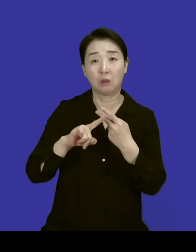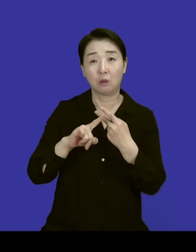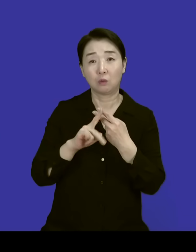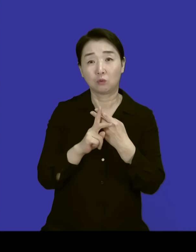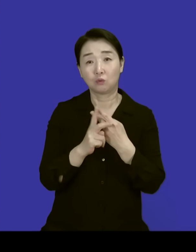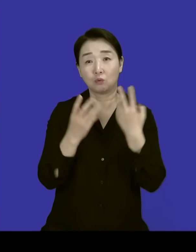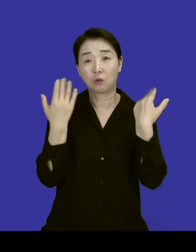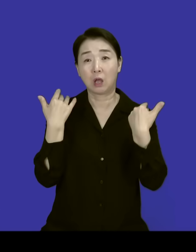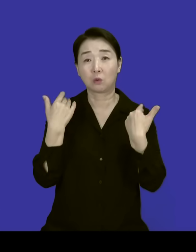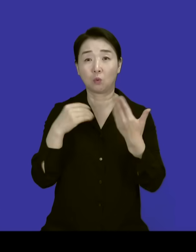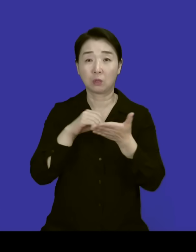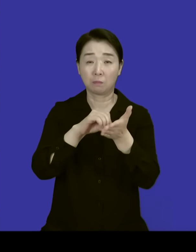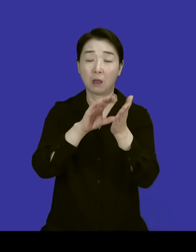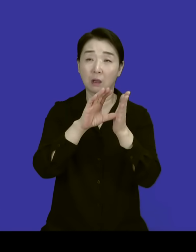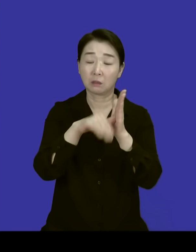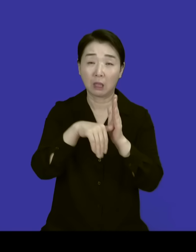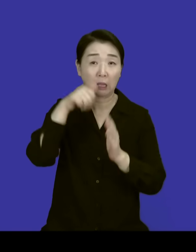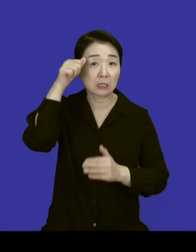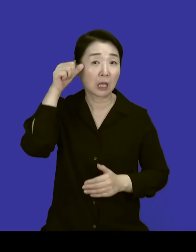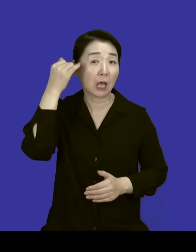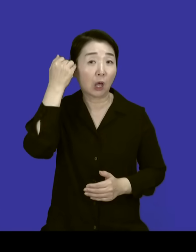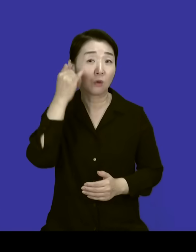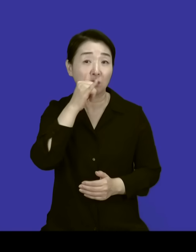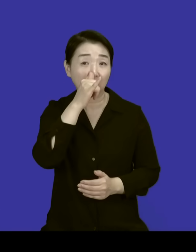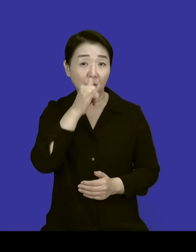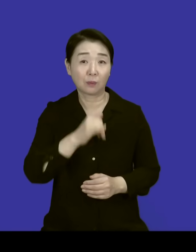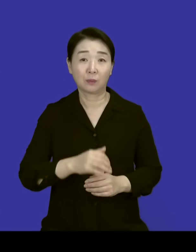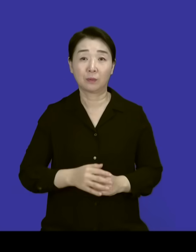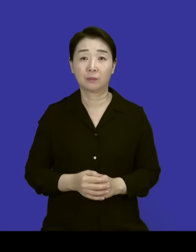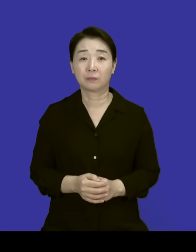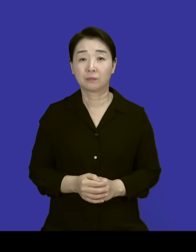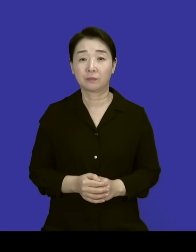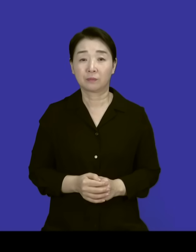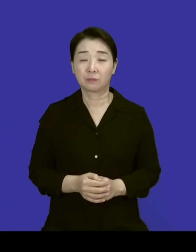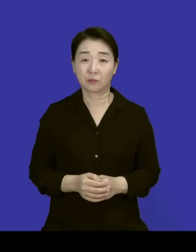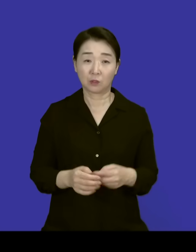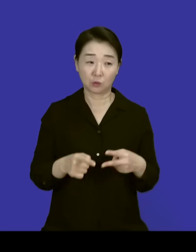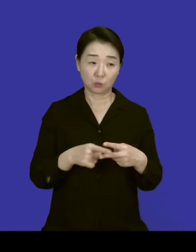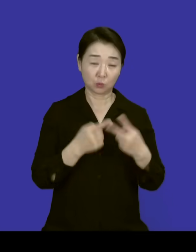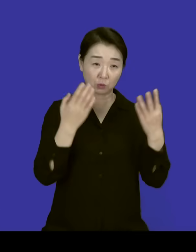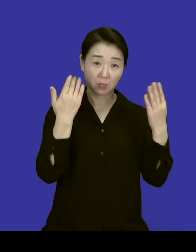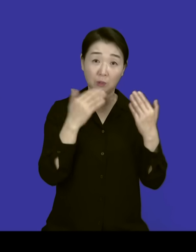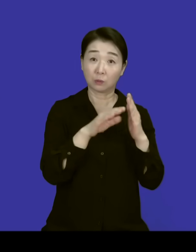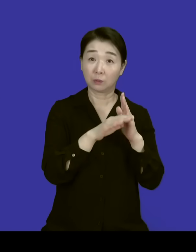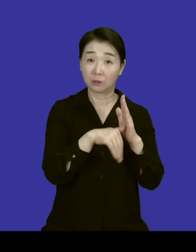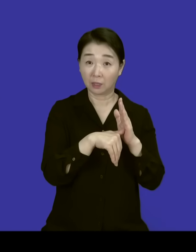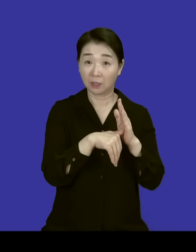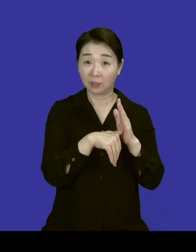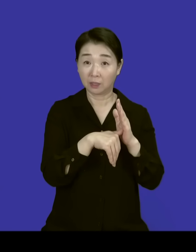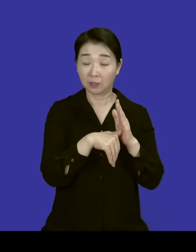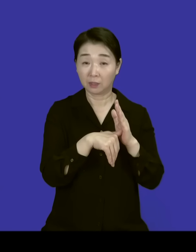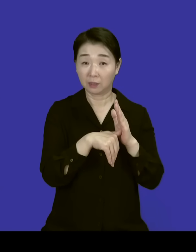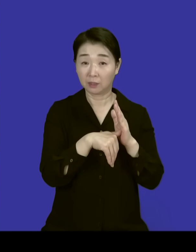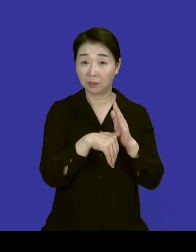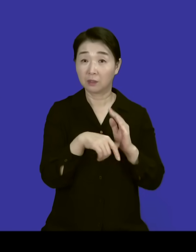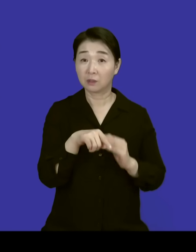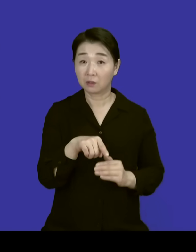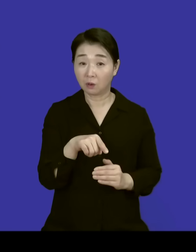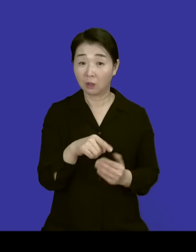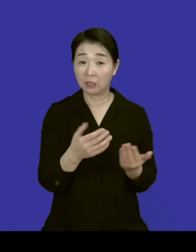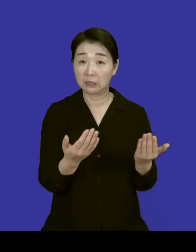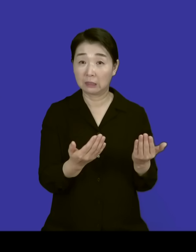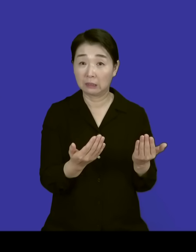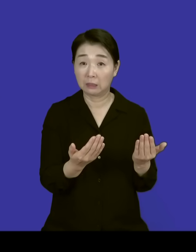이제 사춘기가 올 거 아니에요. 그렇죠, 그렇죠. 좀 이제 머리도 크잖아요, 사실. 예. 그러니까 초등학교 때 있었던 그런 것들이 이제 좀 이제